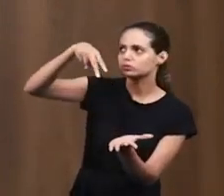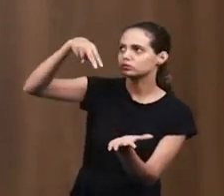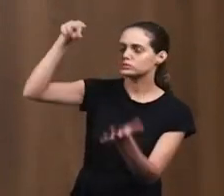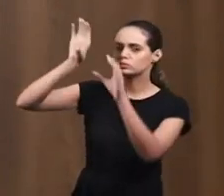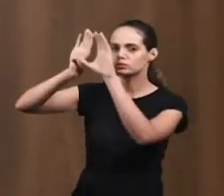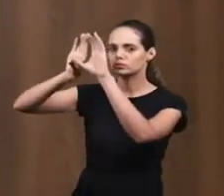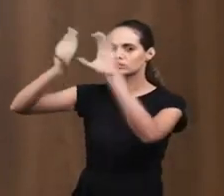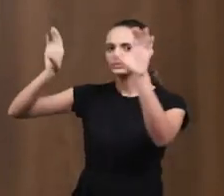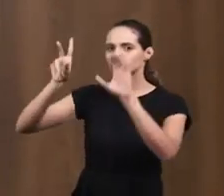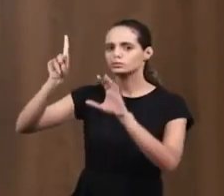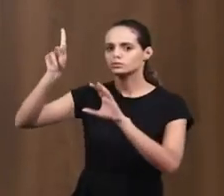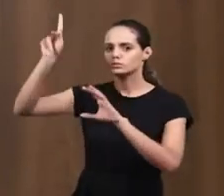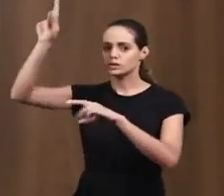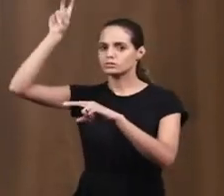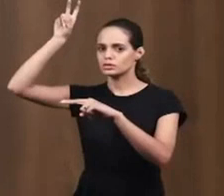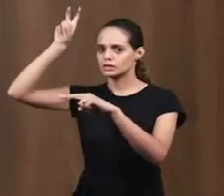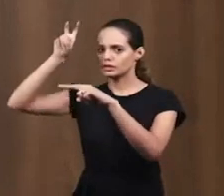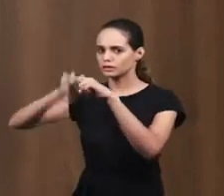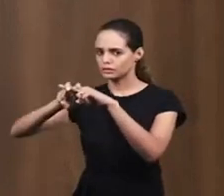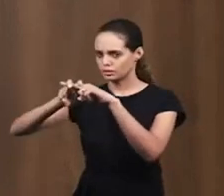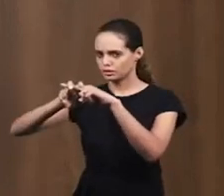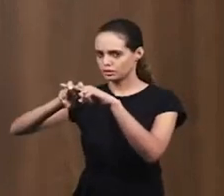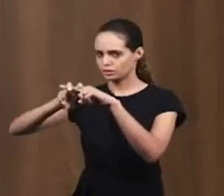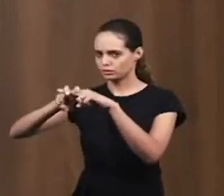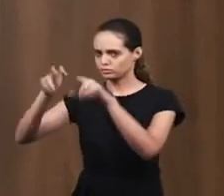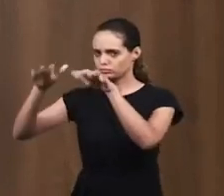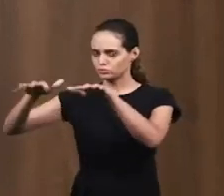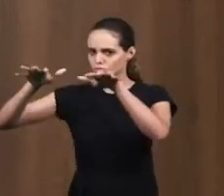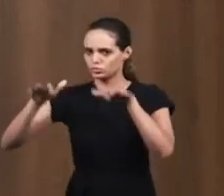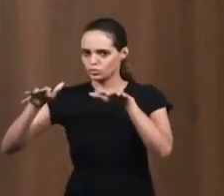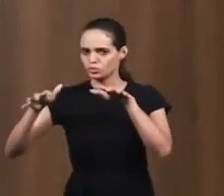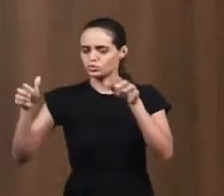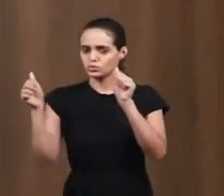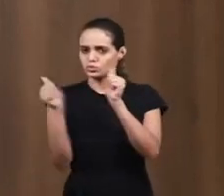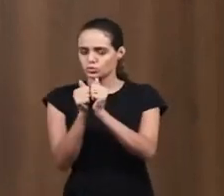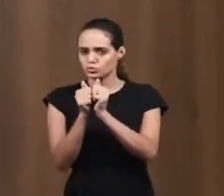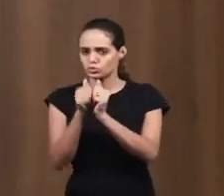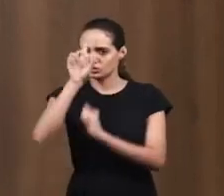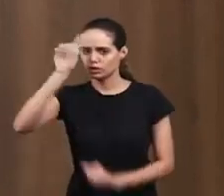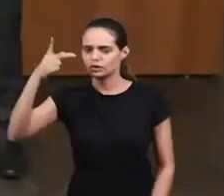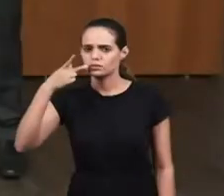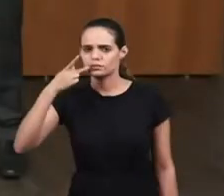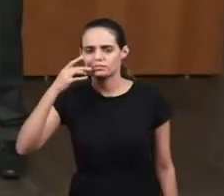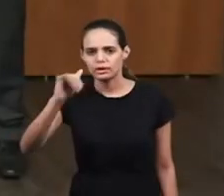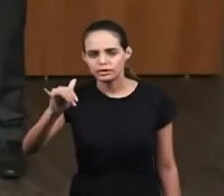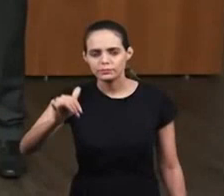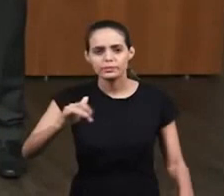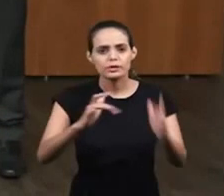Er ist auferstanden, wird in die Himmel hinaufgeführt und sitzt zur Rechten Gottes. Jesus ist